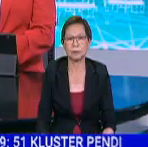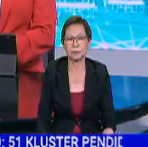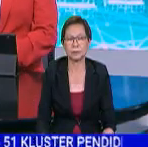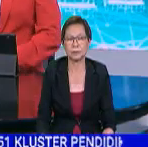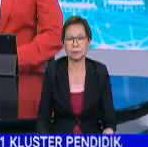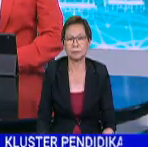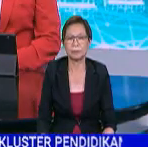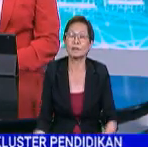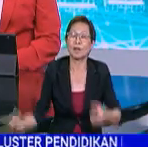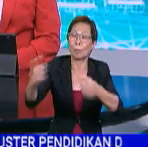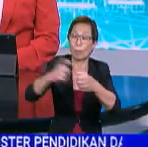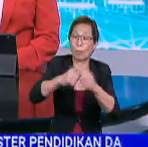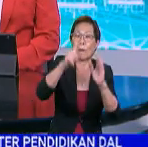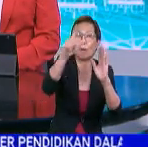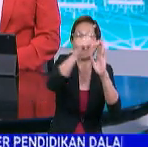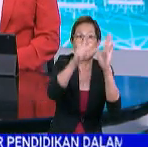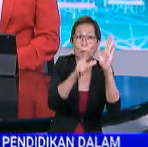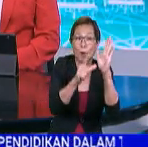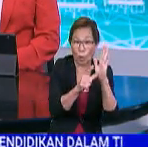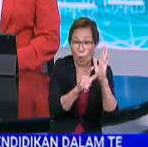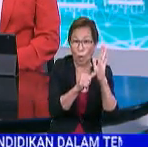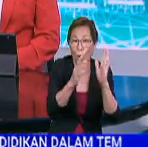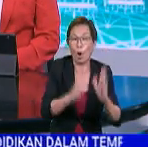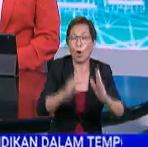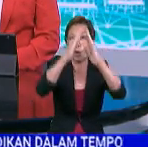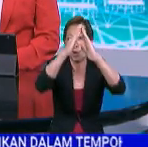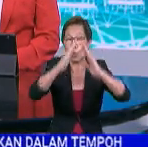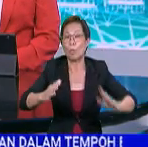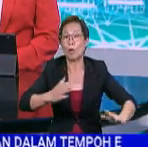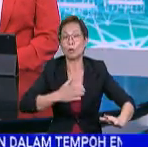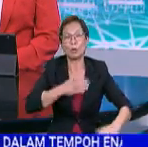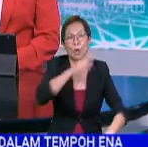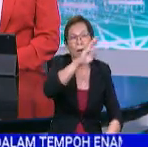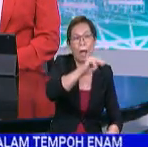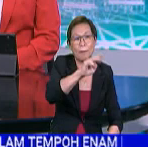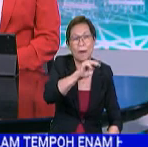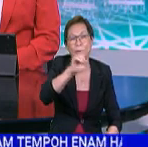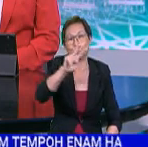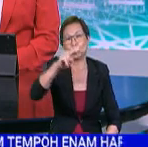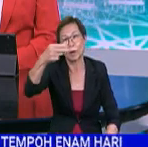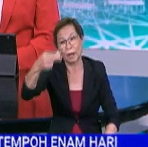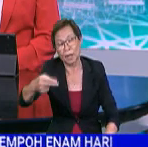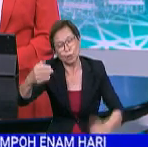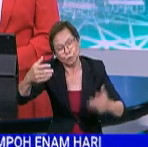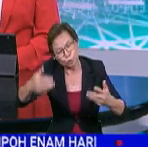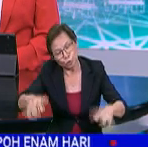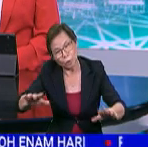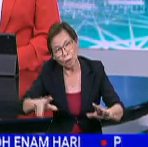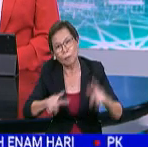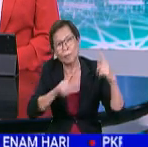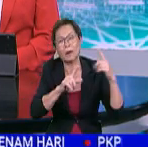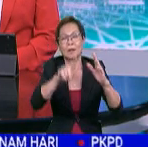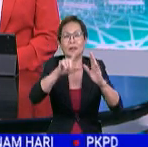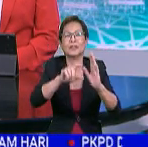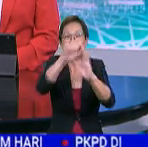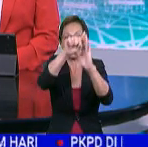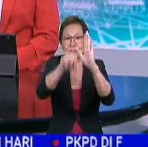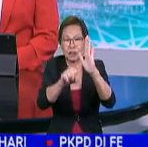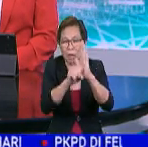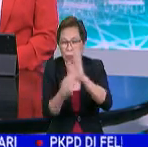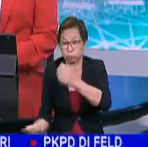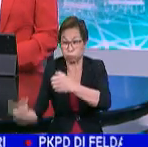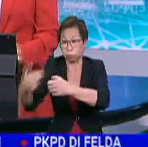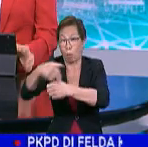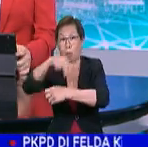Dan ini pula mengenai program Malaysia Rumah Keduaku MM2H yang telah pun meletakkan syarat penyertaan yang